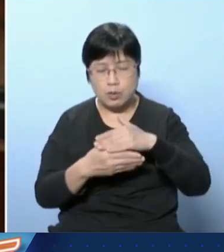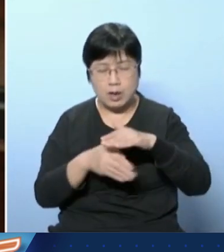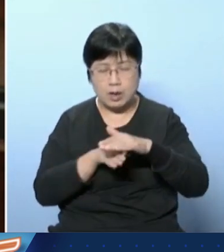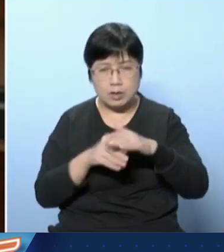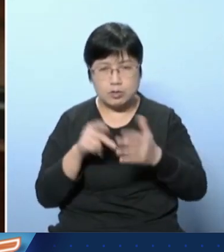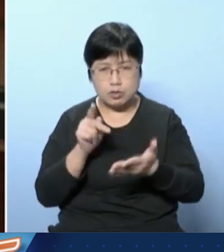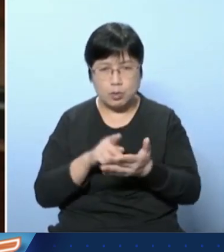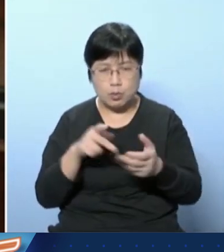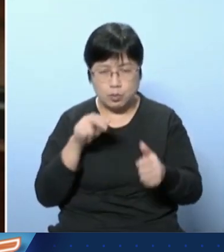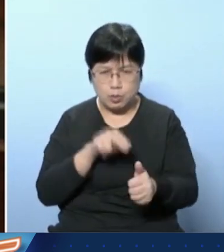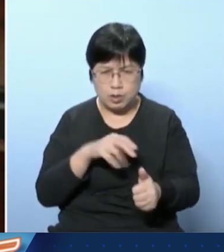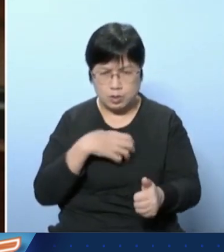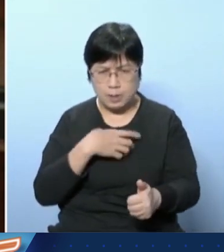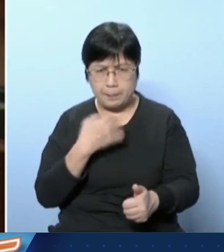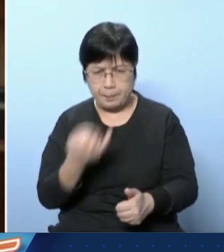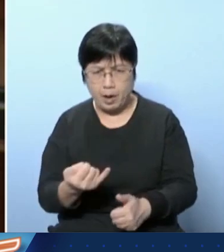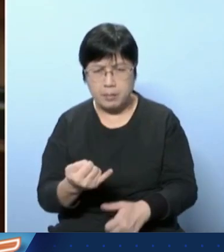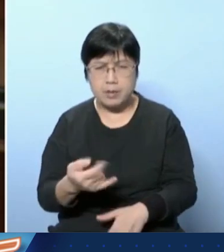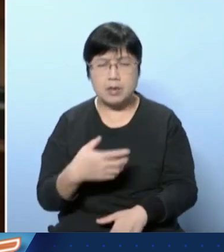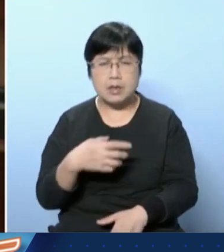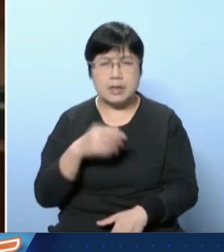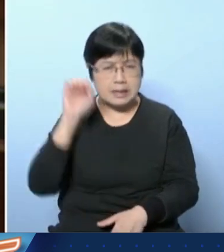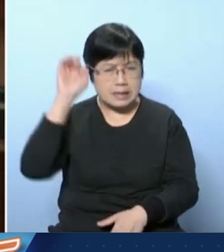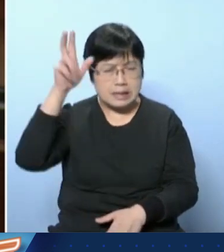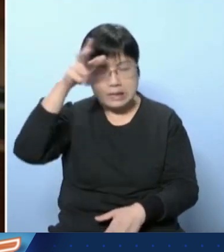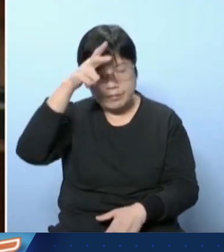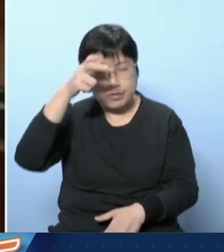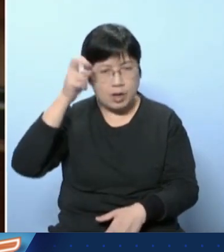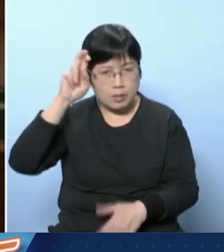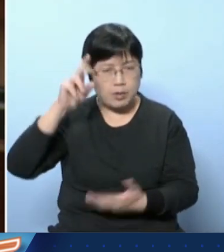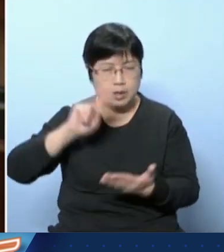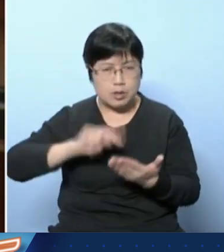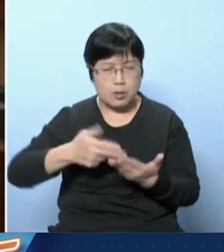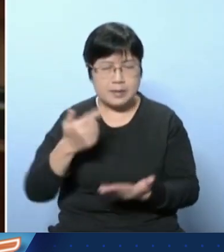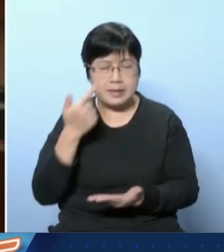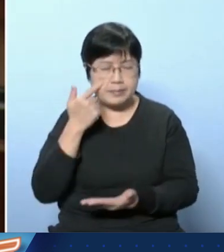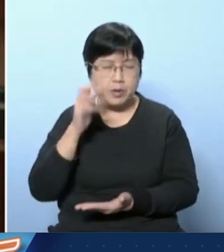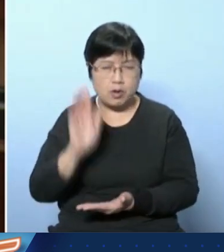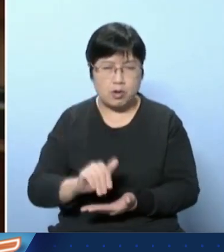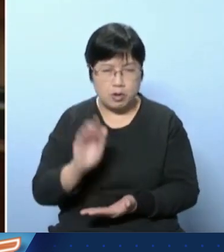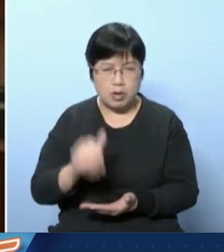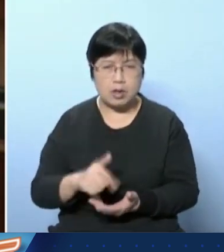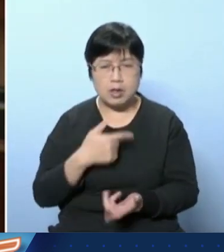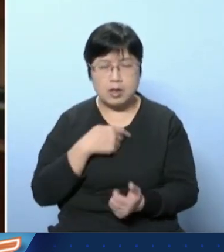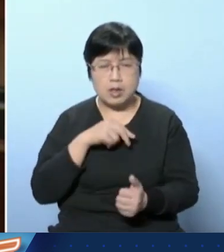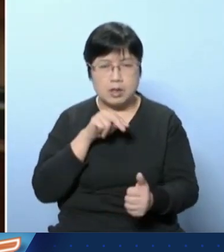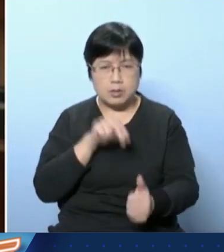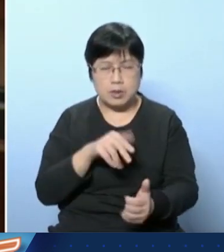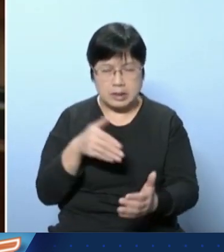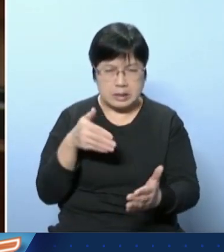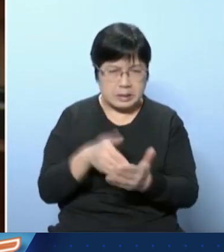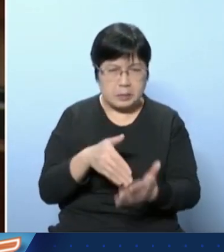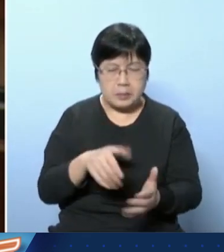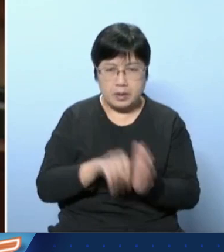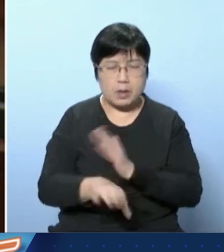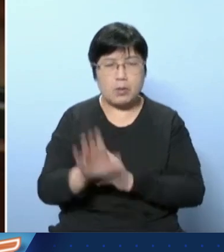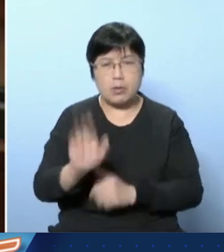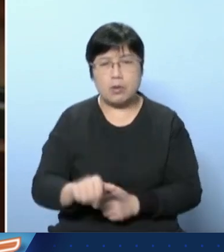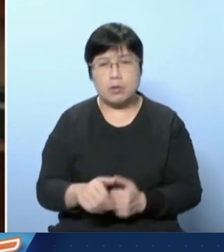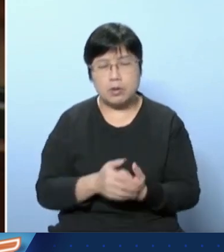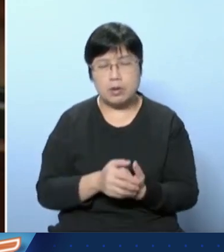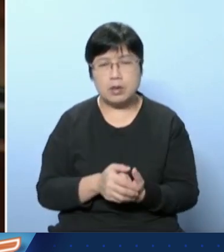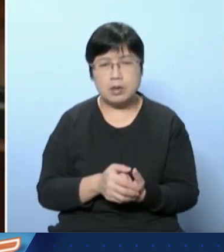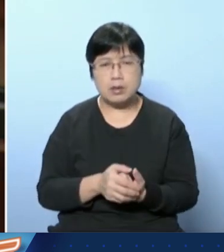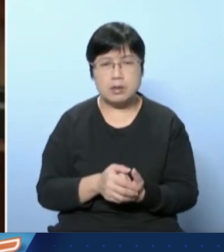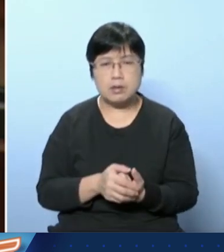果都發現咧係唔理想嘅話咧，我都建議政府可以考慮咧係收緊個例，希望咧係更加好咁樣去堵截一啲嘅漏洞。主